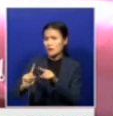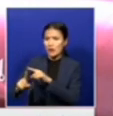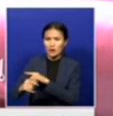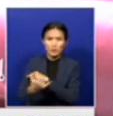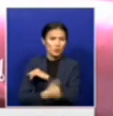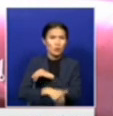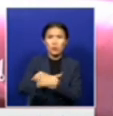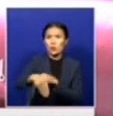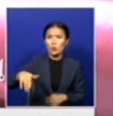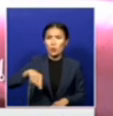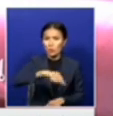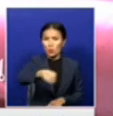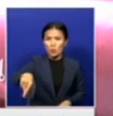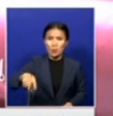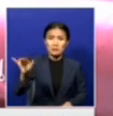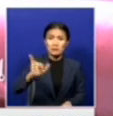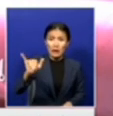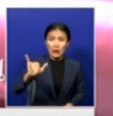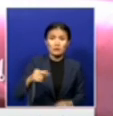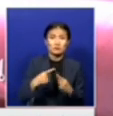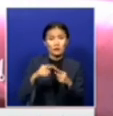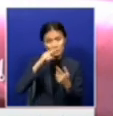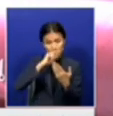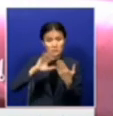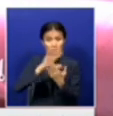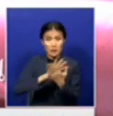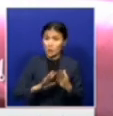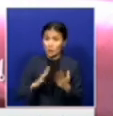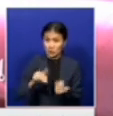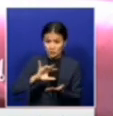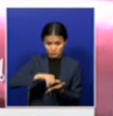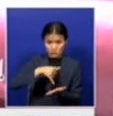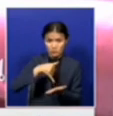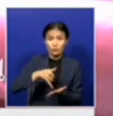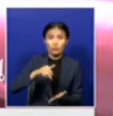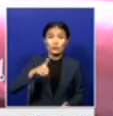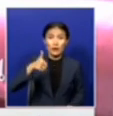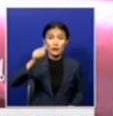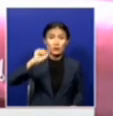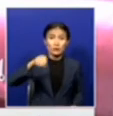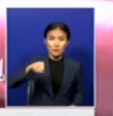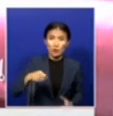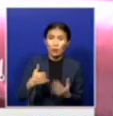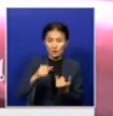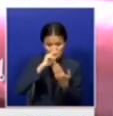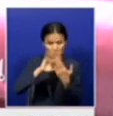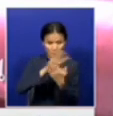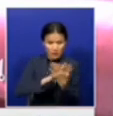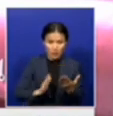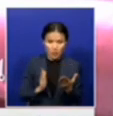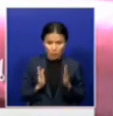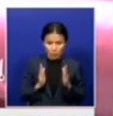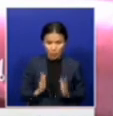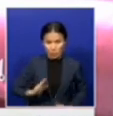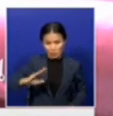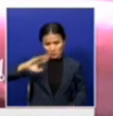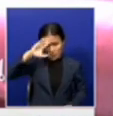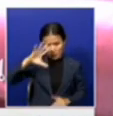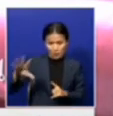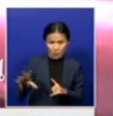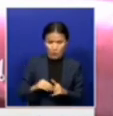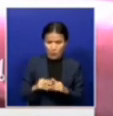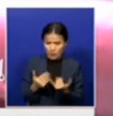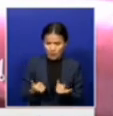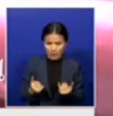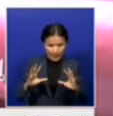ยที่แทบจะไม่มีแล้วนะครับในขณะที่ประเทศต่างฝั่งตะวันตกเนี่ยเขายังต้องพะวงกับการหยุดการแ